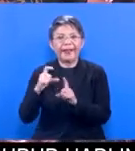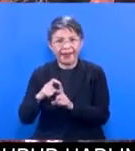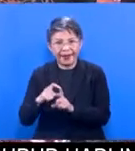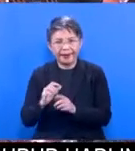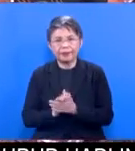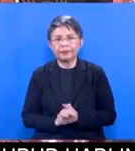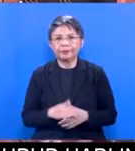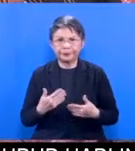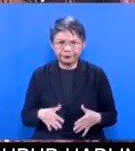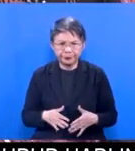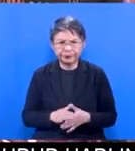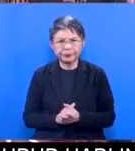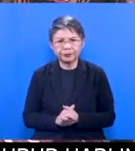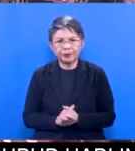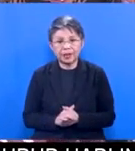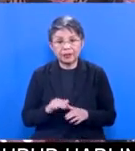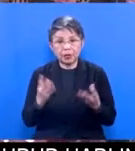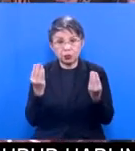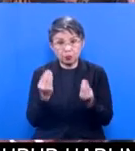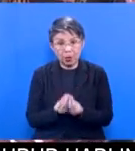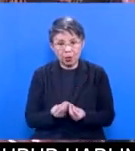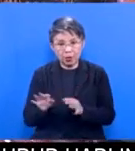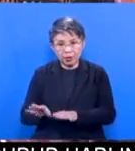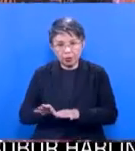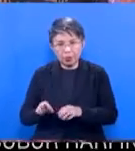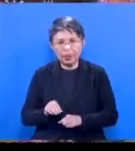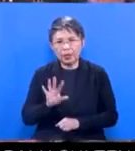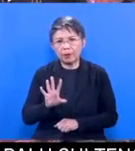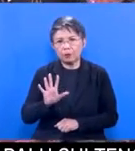saat ini hunian yang kita rawat itu kurang lebih 54 dari